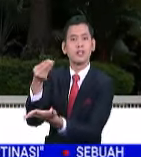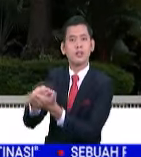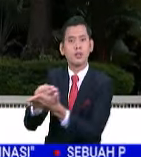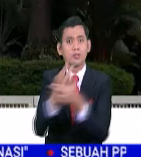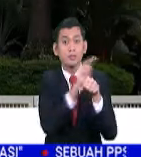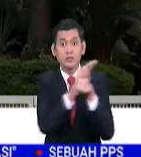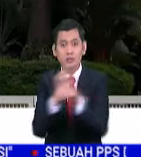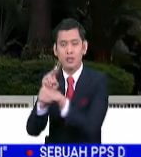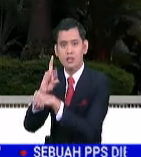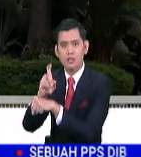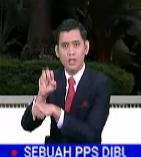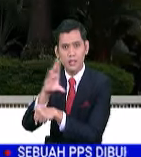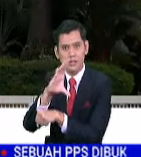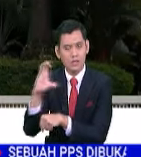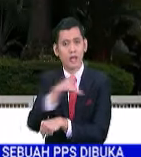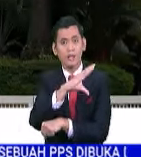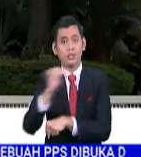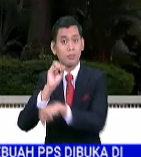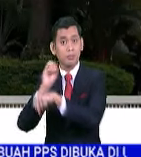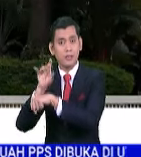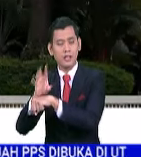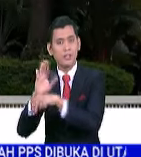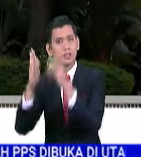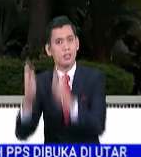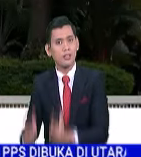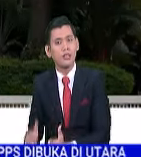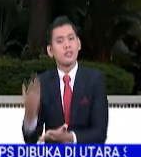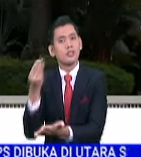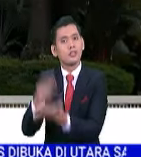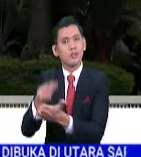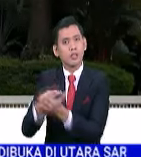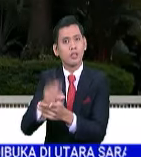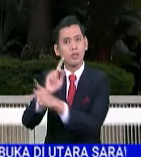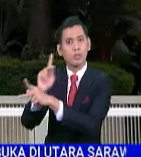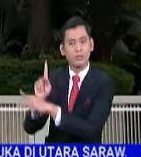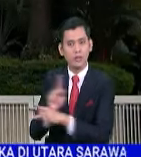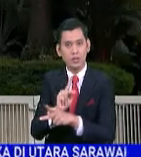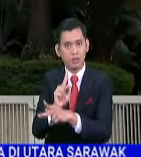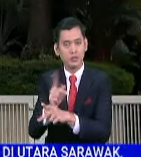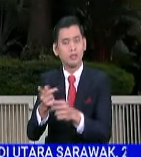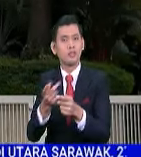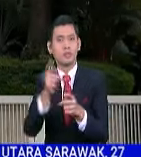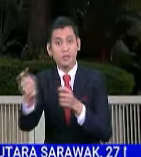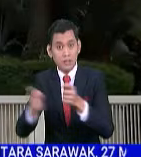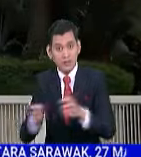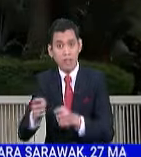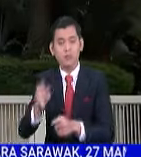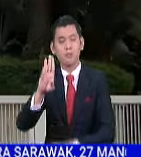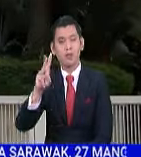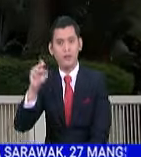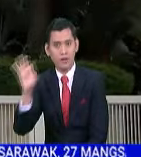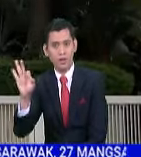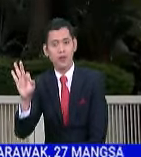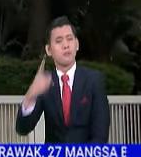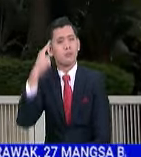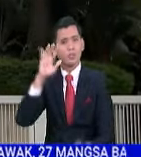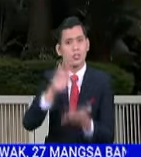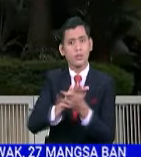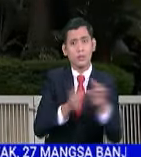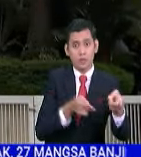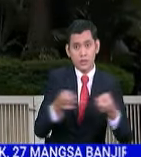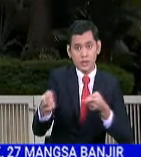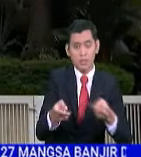dcdc manik oleh penasehat keuangan di kendali BNN fpm yakin inisiatif tersebut